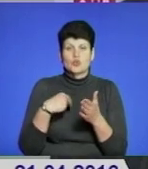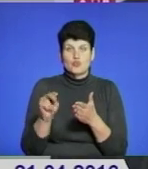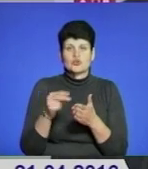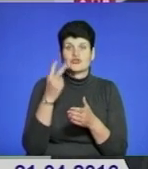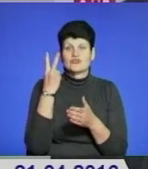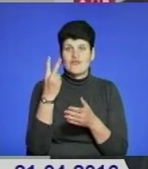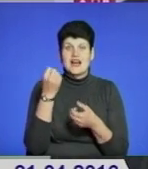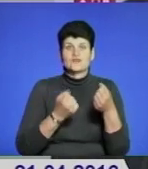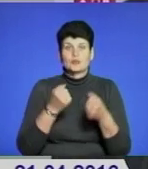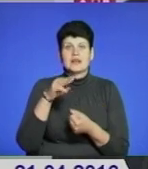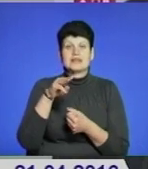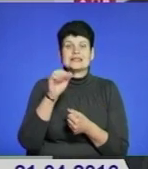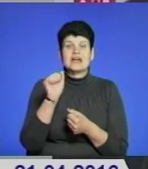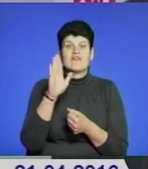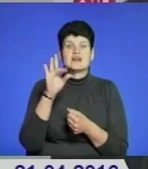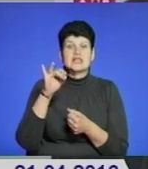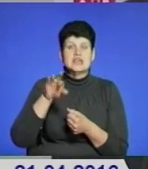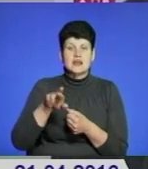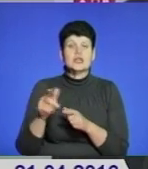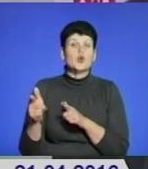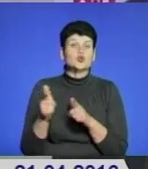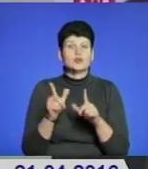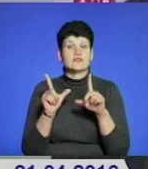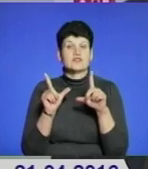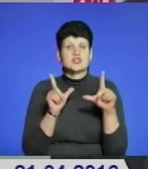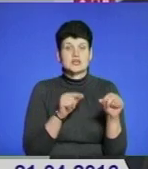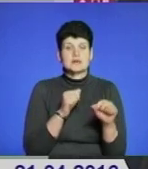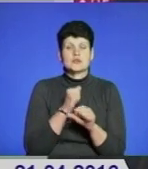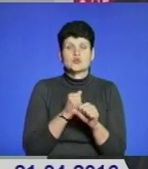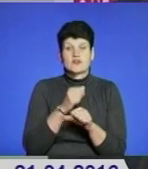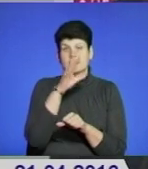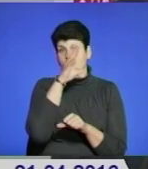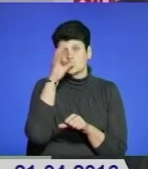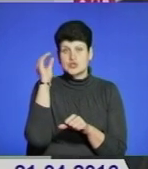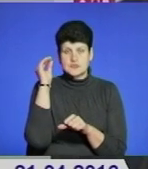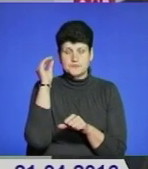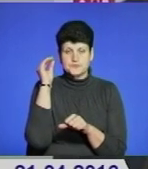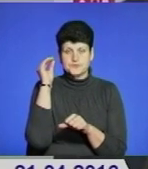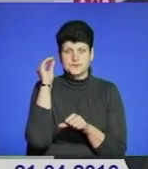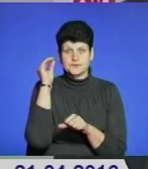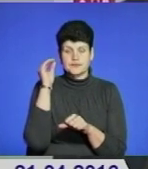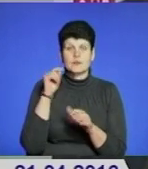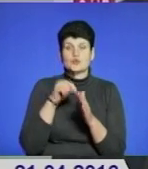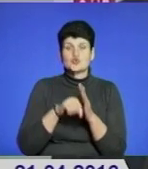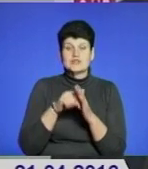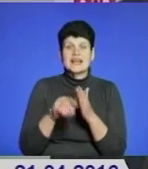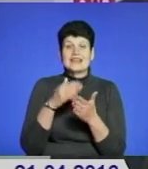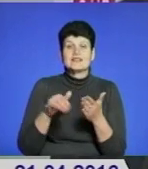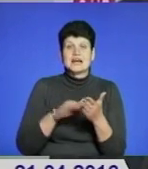два автомобіля «Таврія», які готові виїжджати і працювати вночі. До суті ліквідації аварій